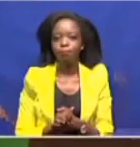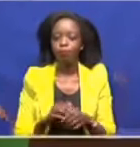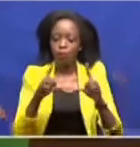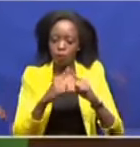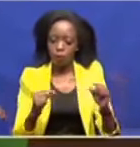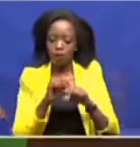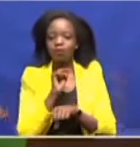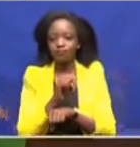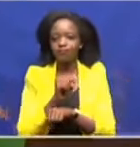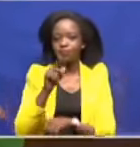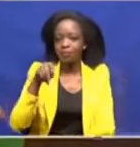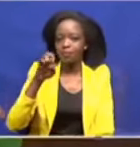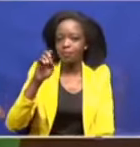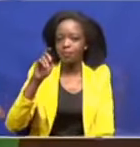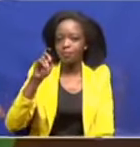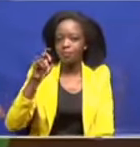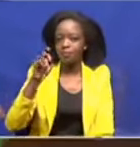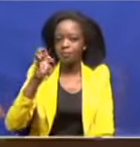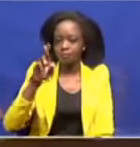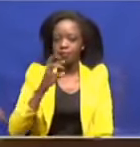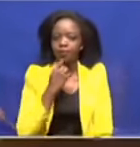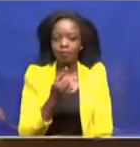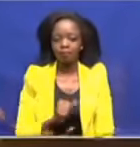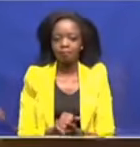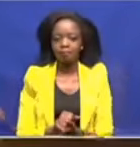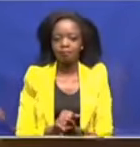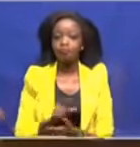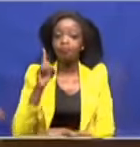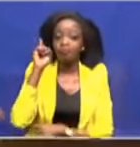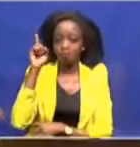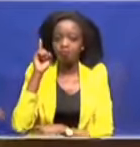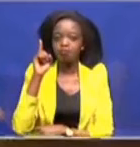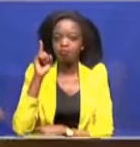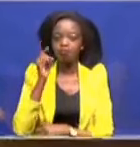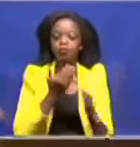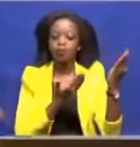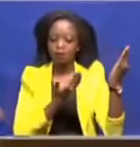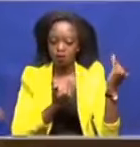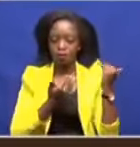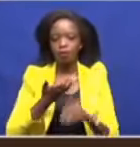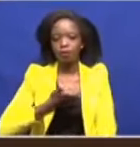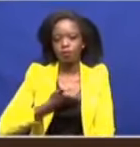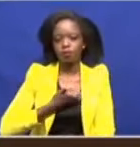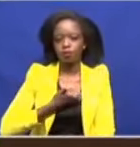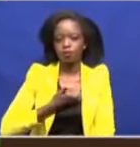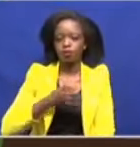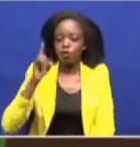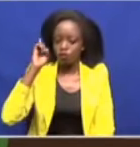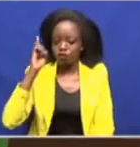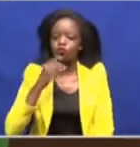huu Petro anamkiri Kristo ya kwamba wewe ndiye matarajio yetu, wewe